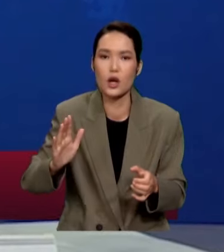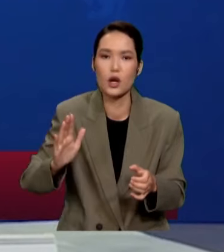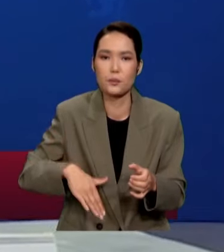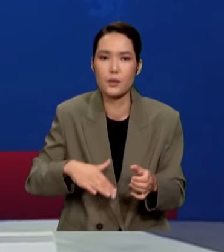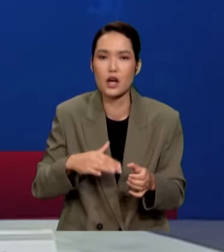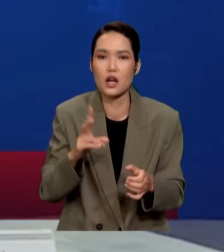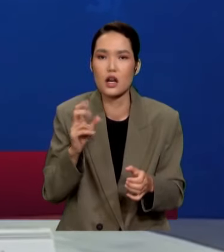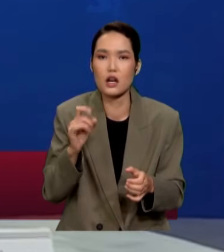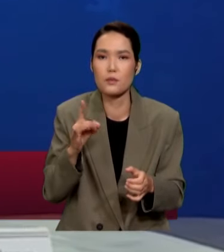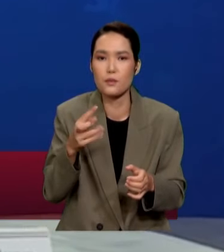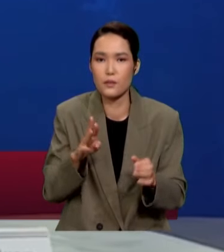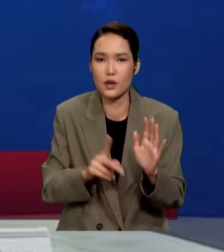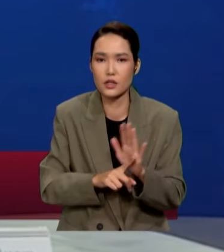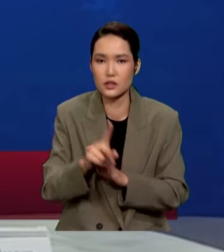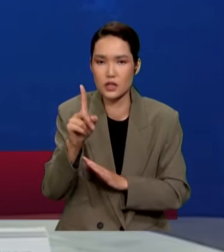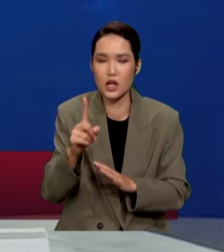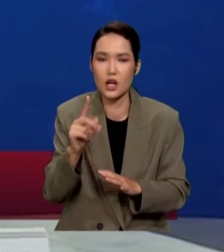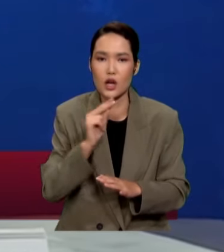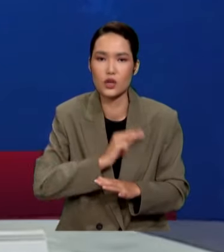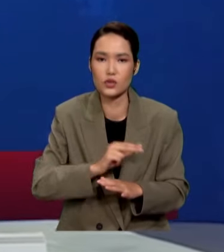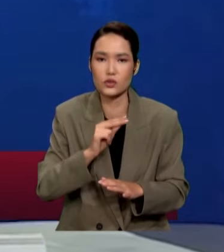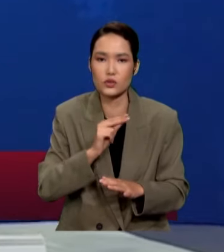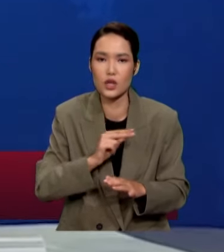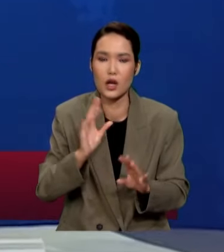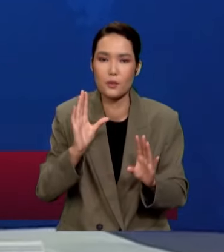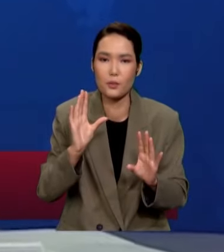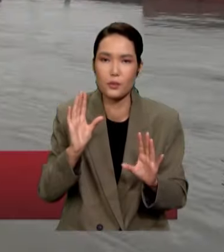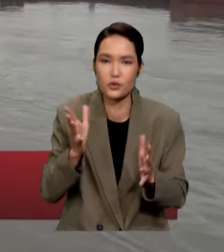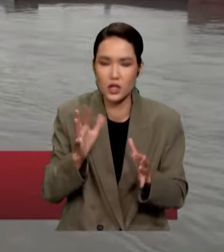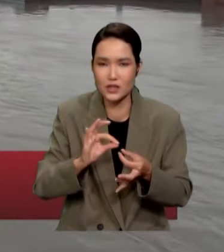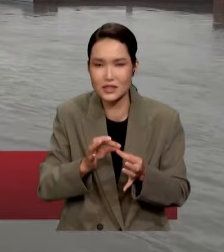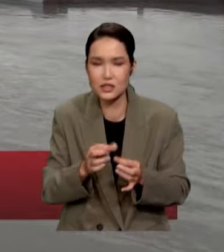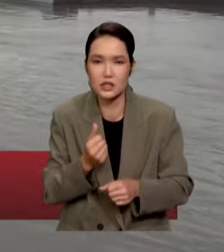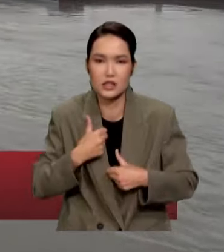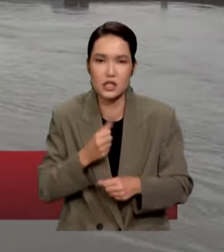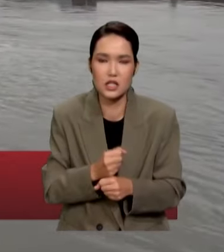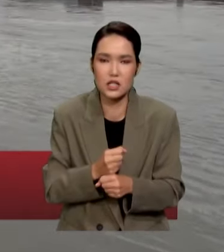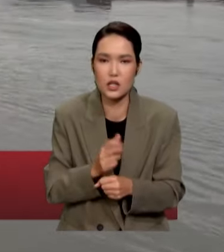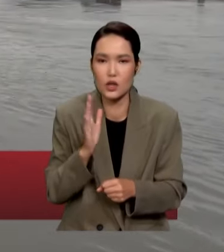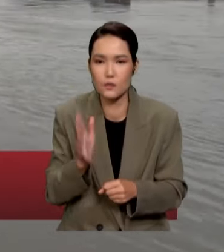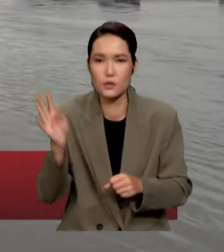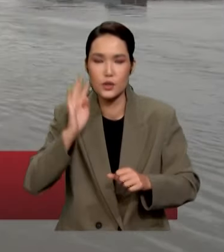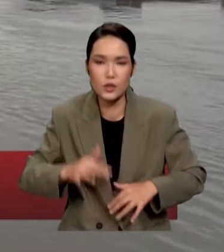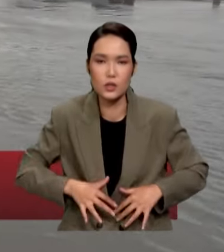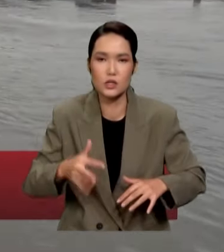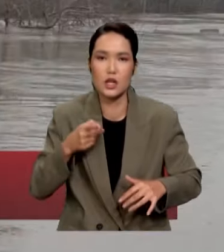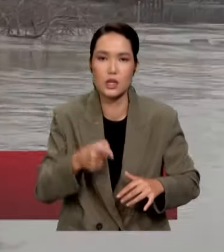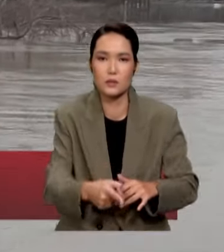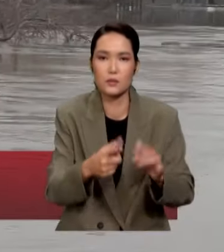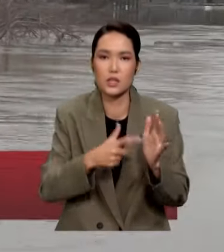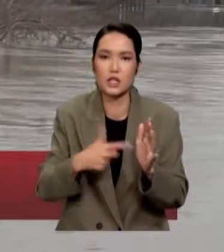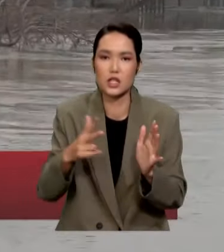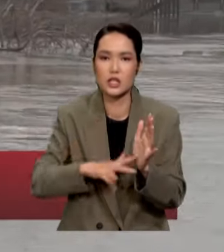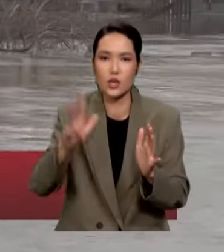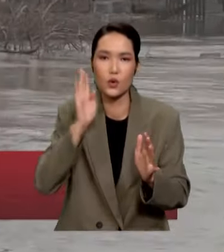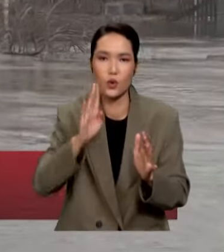бастап Йонгстерін тағдап босатамыз. Биылғы су тасқыны кезінде облыста 1283 үйге